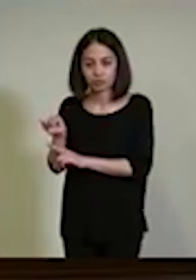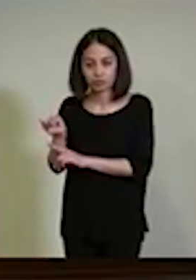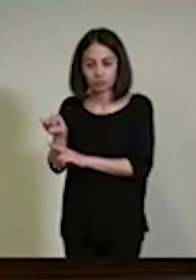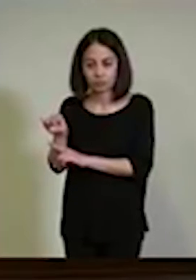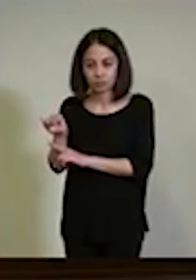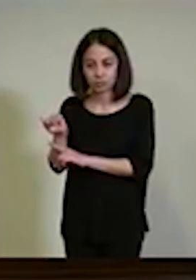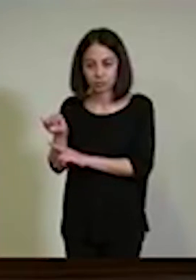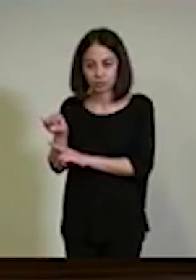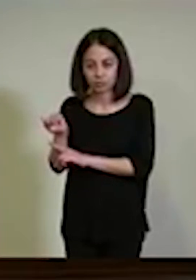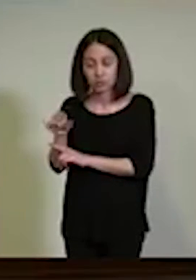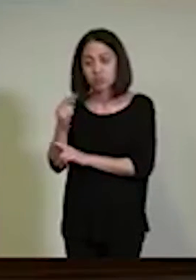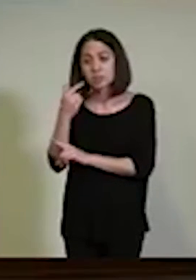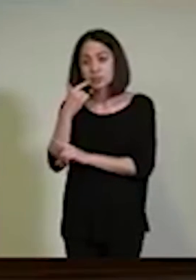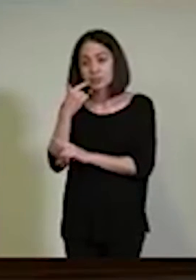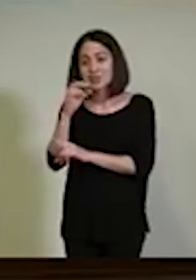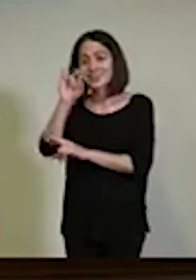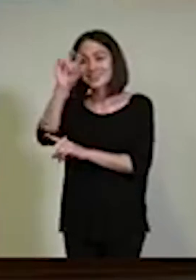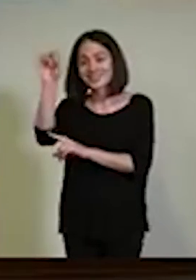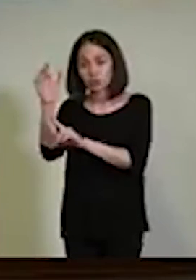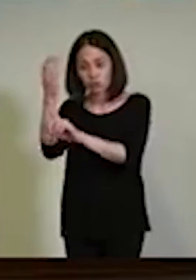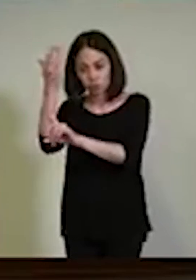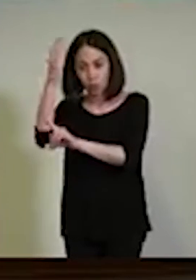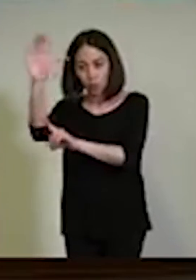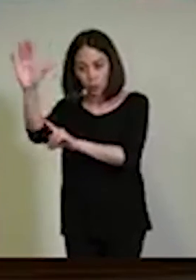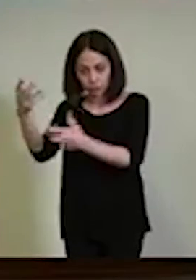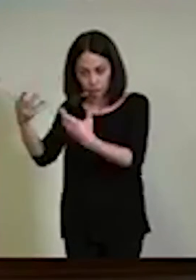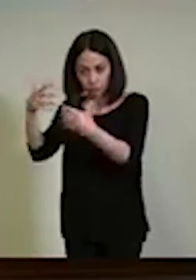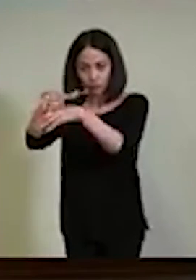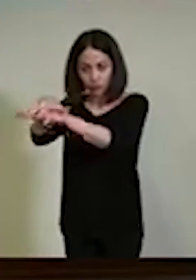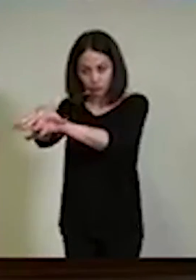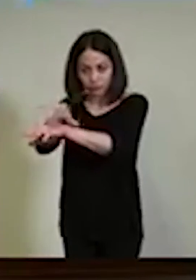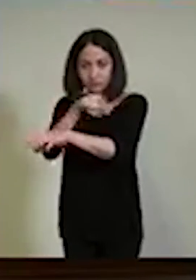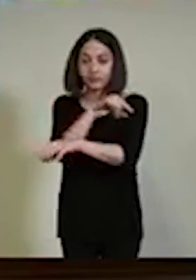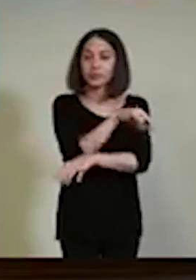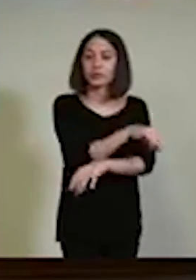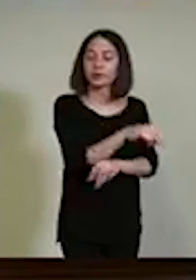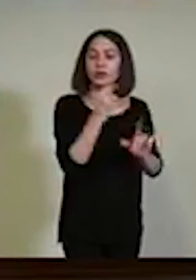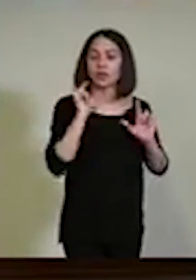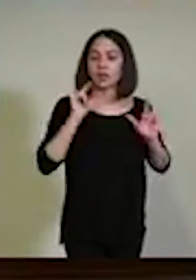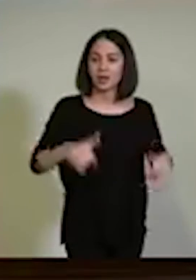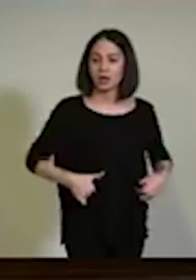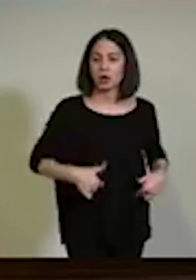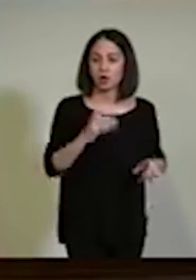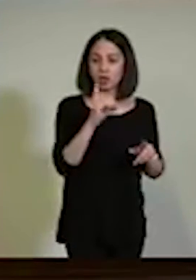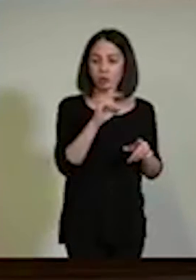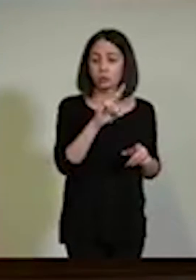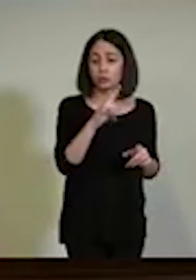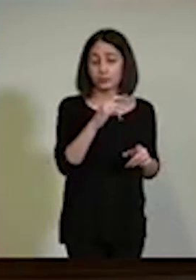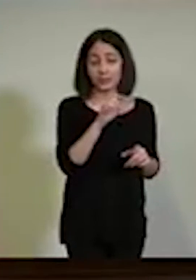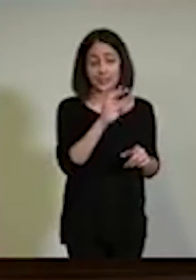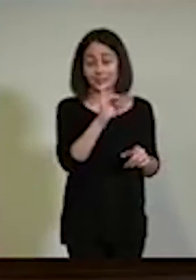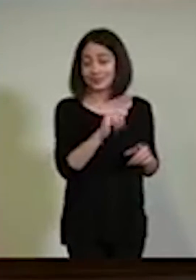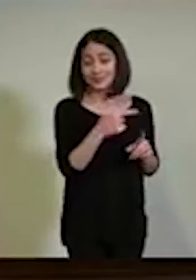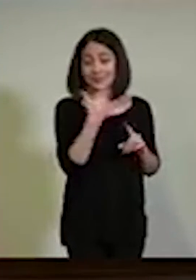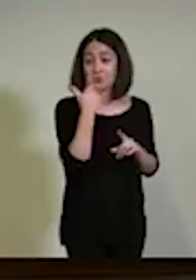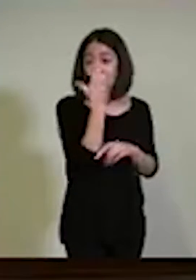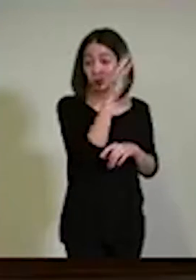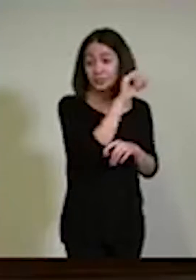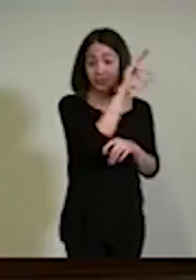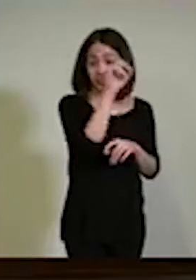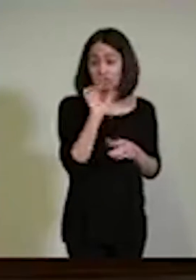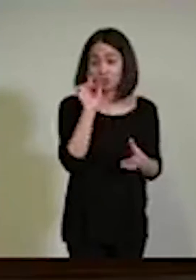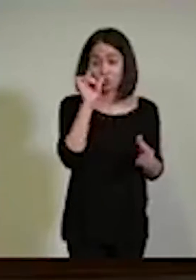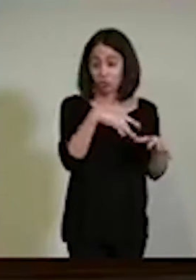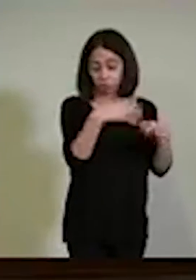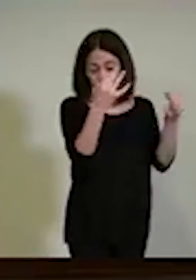va rejoindre un autre séjour. L'école Dupaty, elle, n'a pas trouvé d'autres séjours disponibles. Dans la délibération, en deuxième page, on